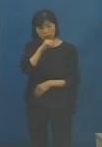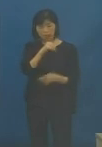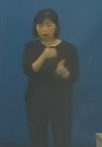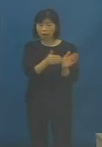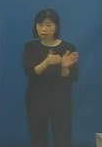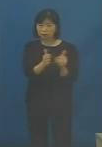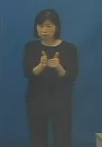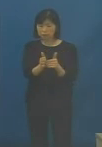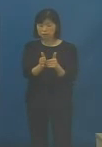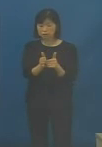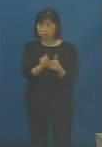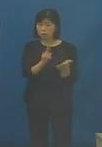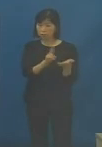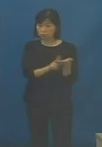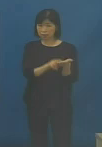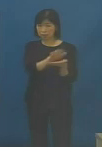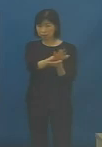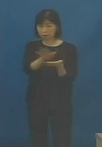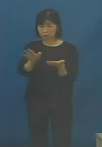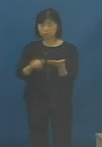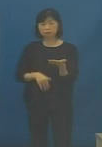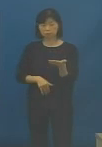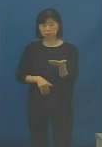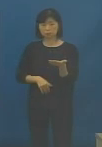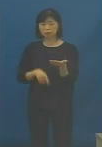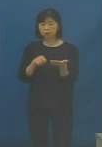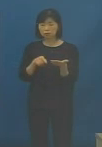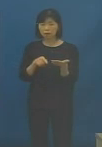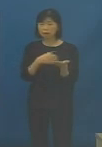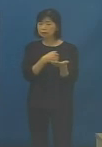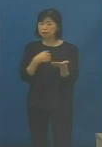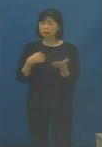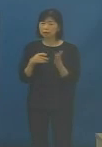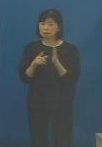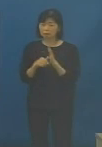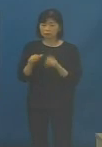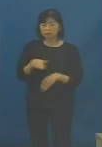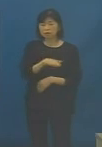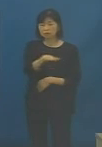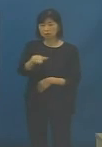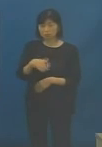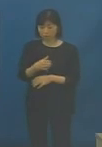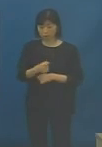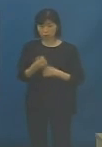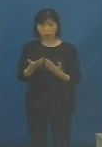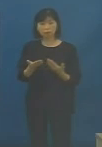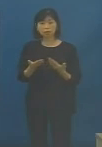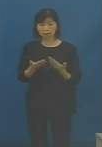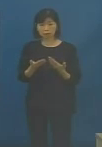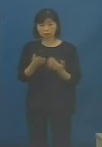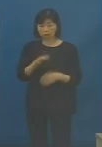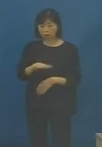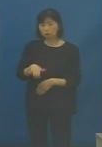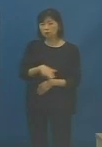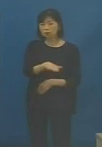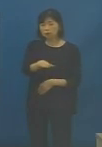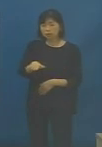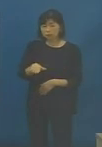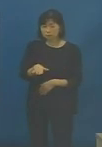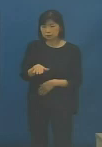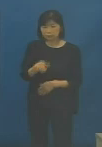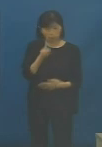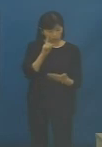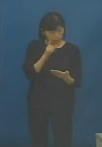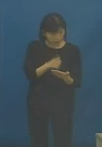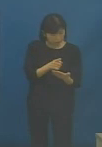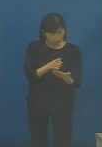けてます。で、それをできればこうちゃんと皆さん守っていただいて、子どもたちにはそういう映像に触れないようにし